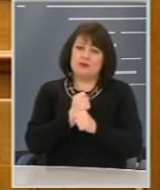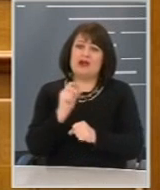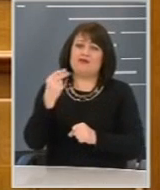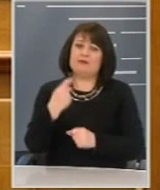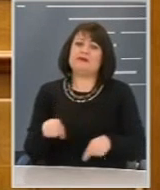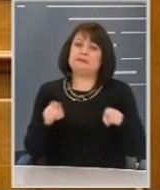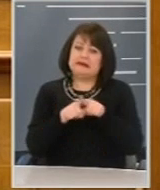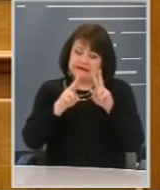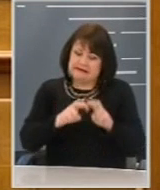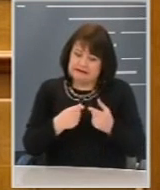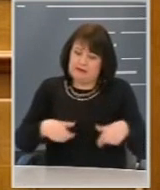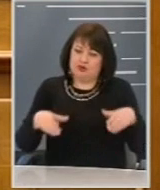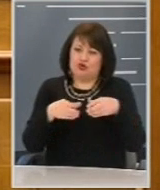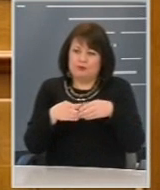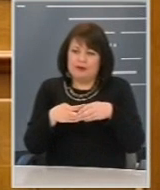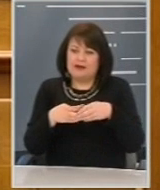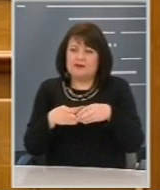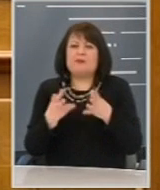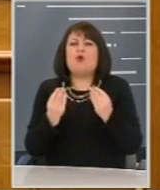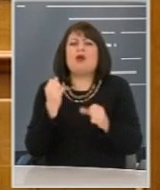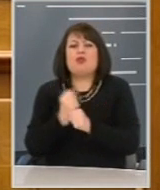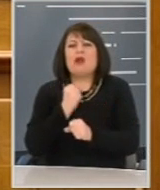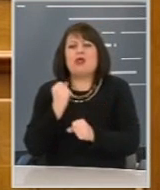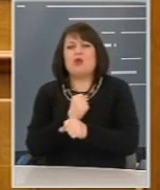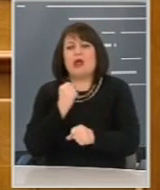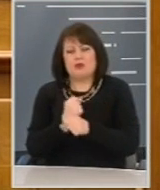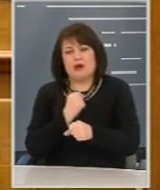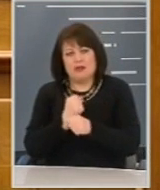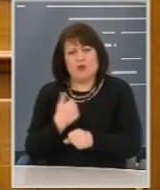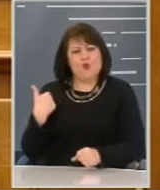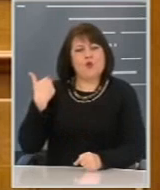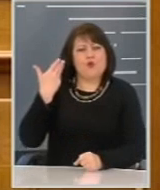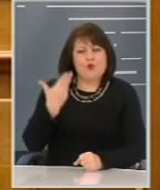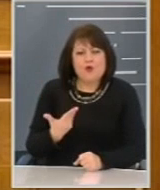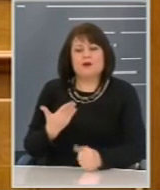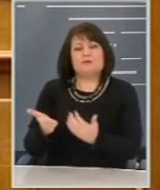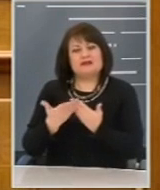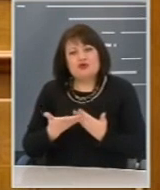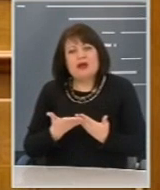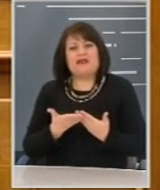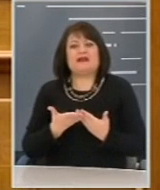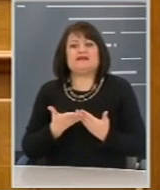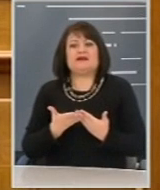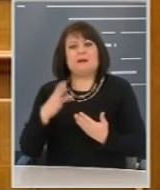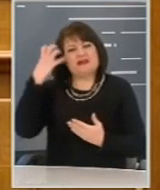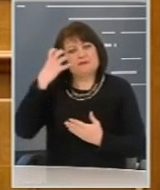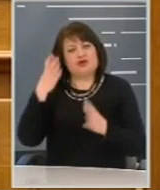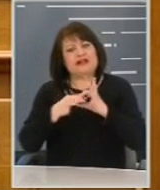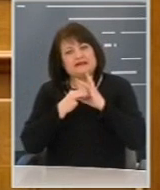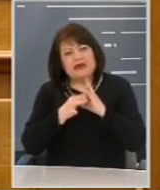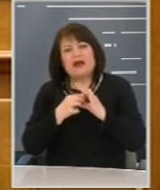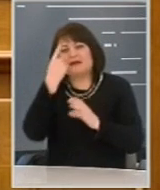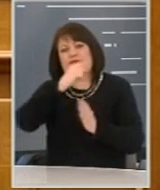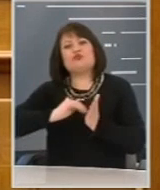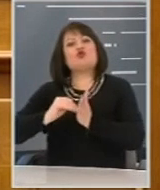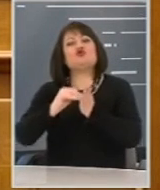ήμασταν μαζί στην Εξαστική για την πολλή δουλειά, τα στελέχη που βοήθησαν, οι επιστημονικοί συνεργάτες που βοήθησαν, αλλά και όλο το